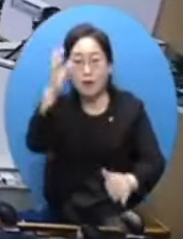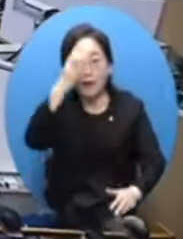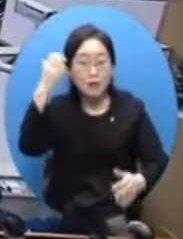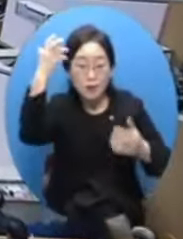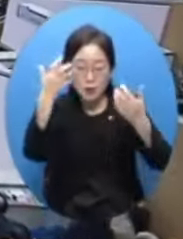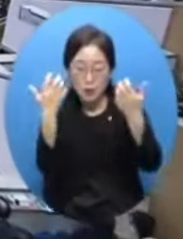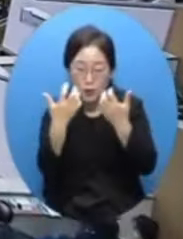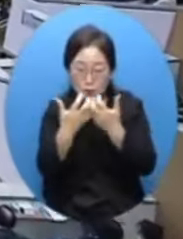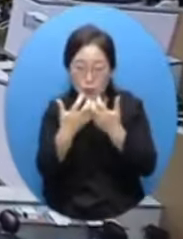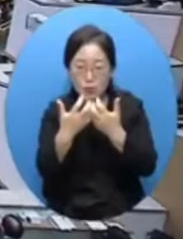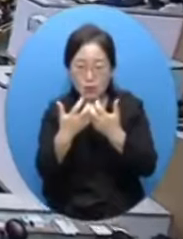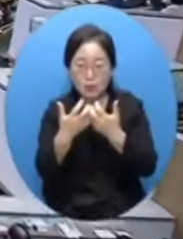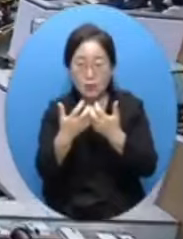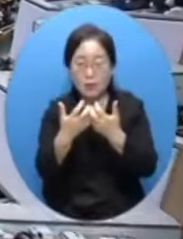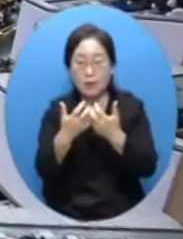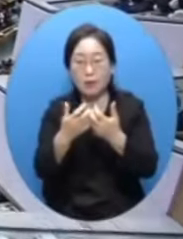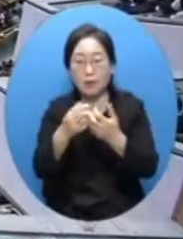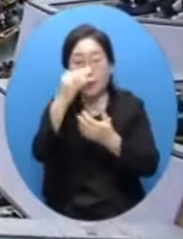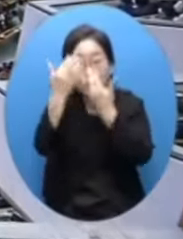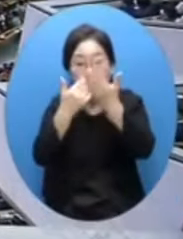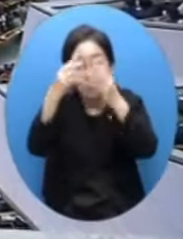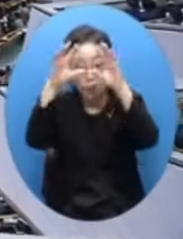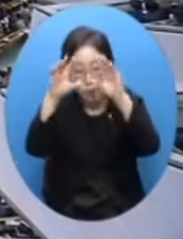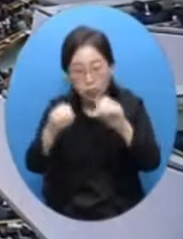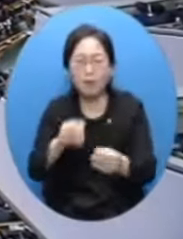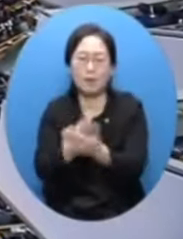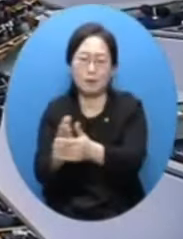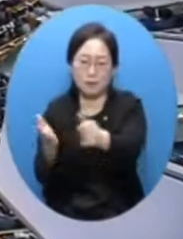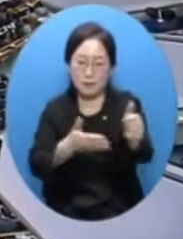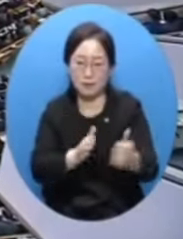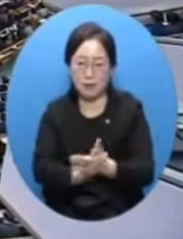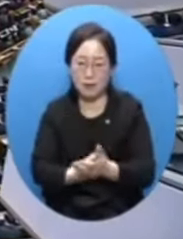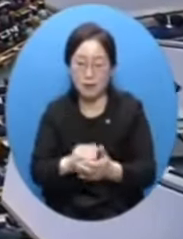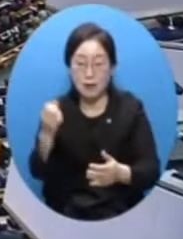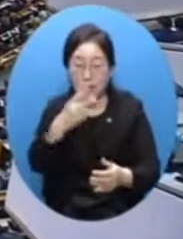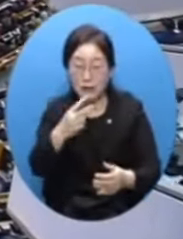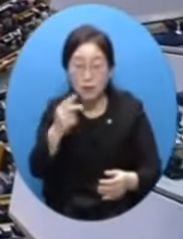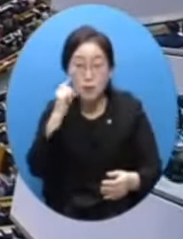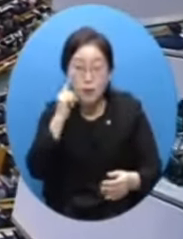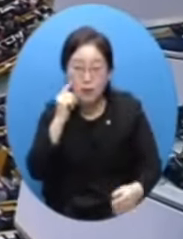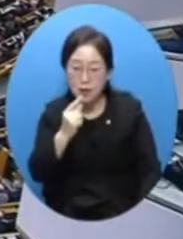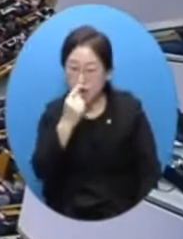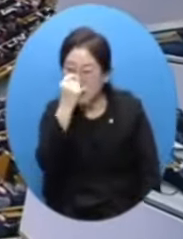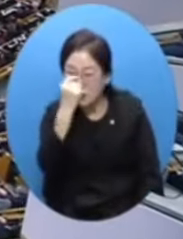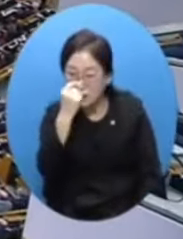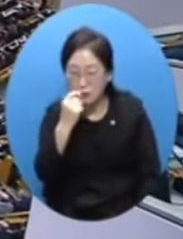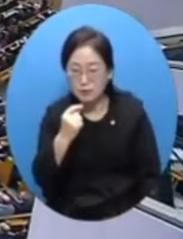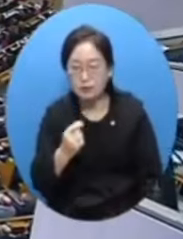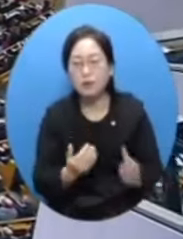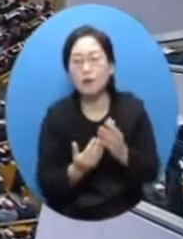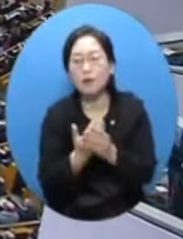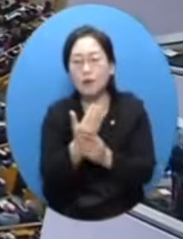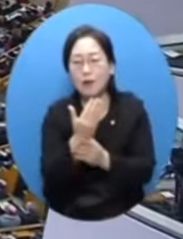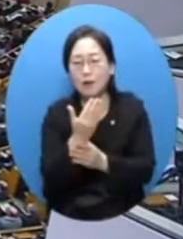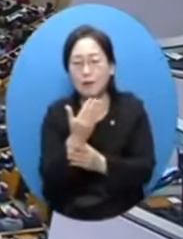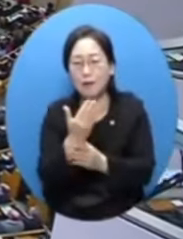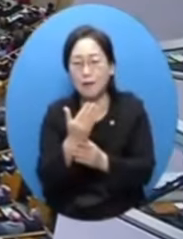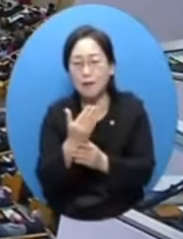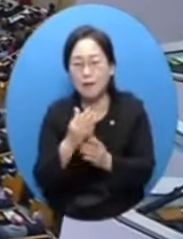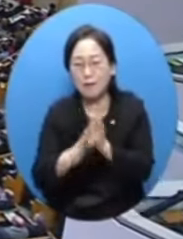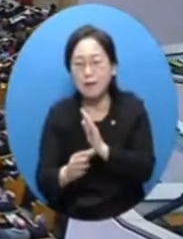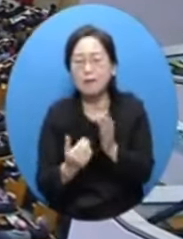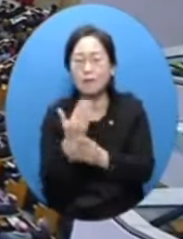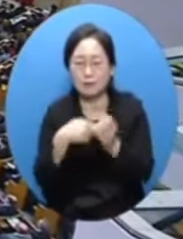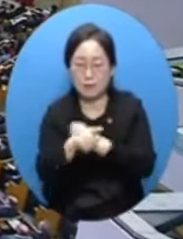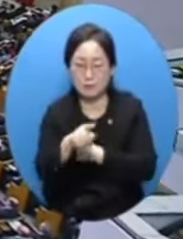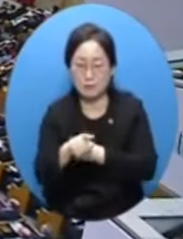하기를 바랍니다. 성의 불이 꺼지면 다시 가시가 나와서 남을 찌릅니다. 우리의 문제가 무엇입니까?